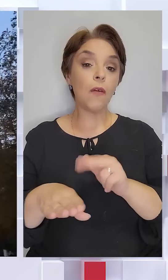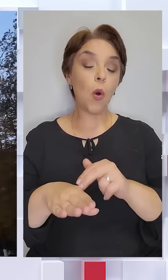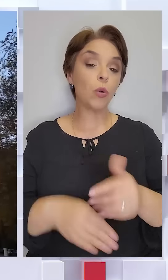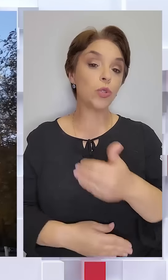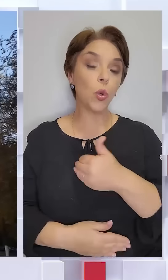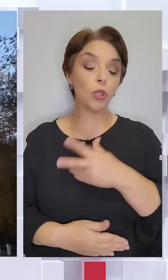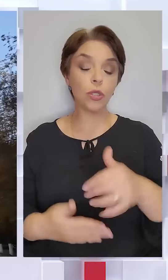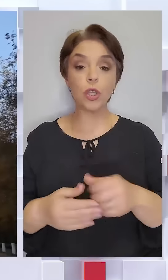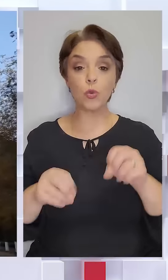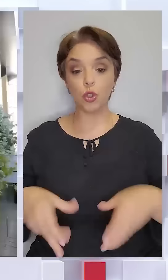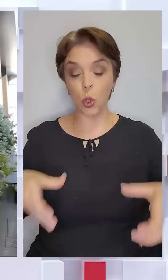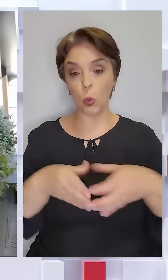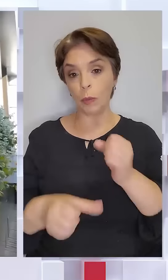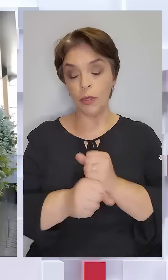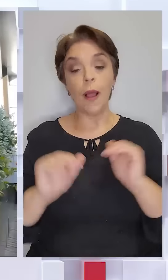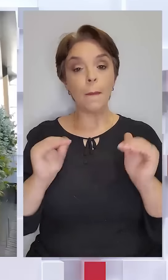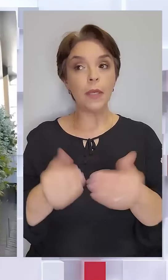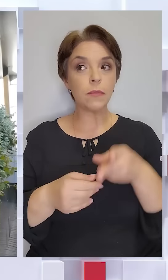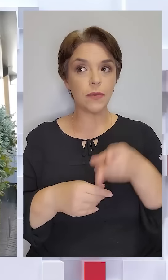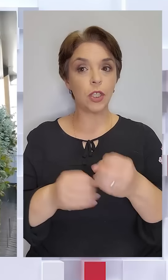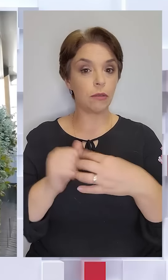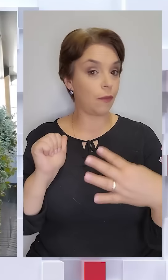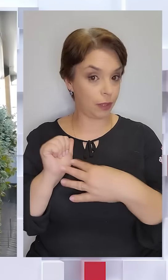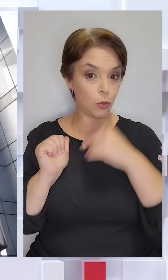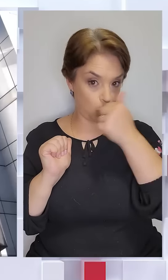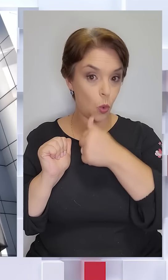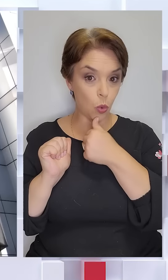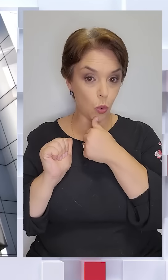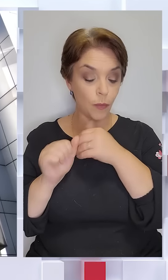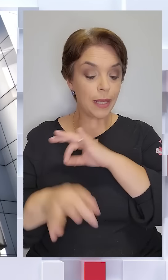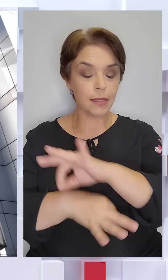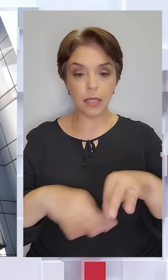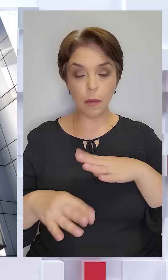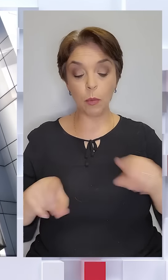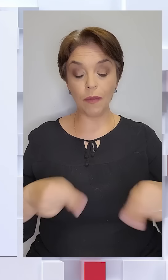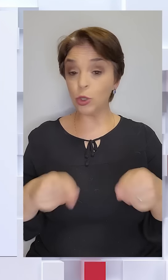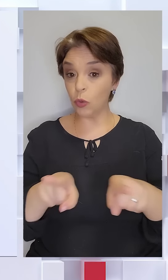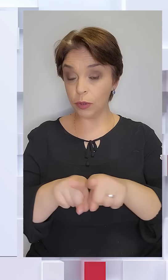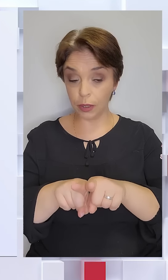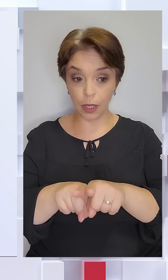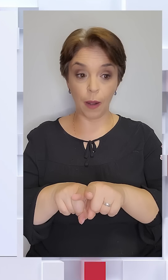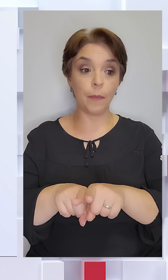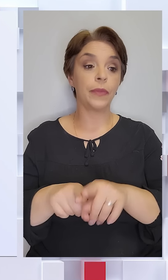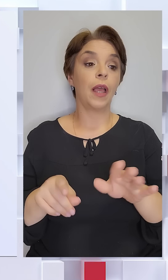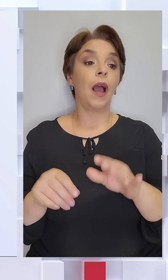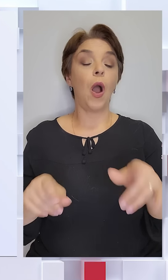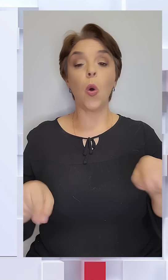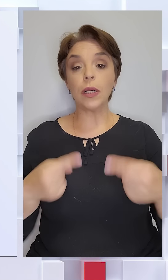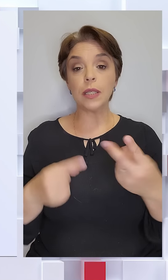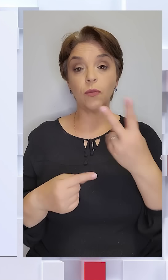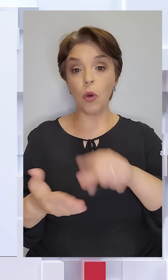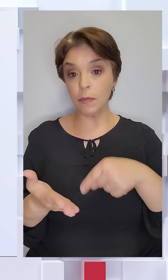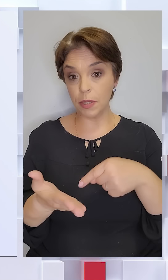Правоохоронці кажуть, злочинна група працювала мінімум з 2019 року. Схема була влаштована так. Двоє співорганізаторів